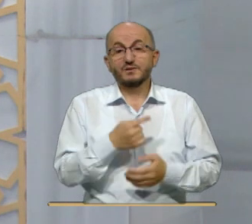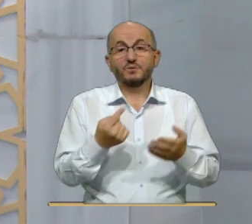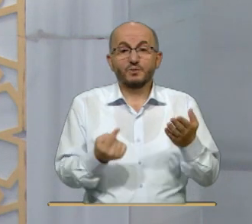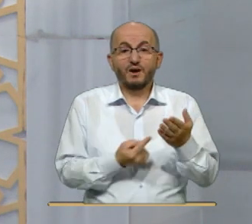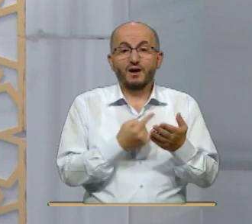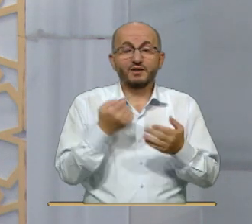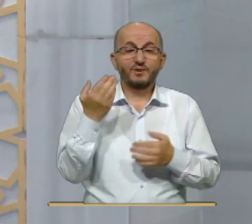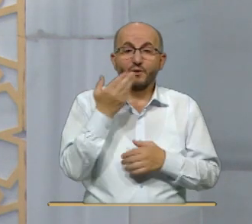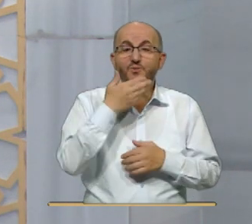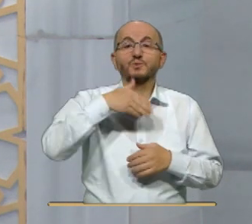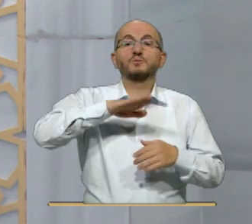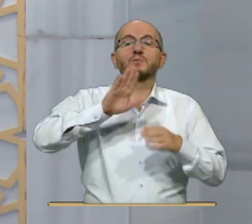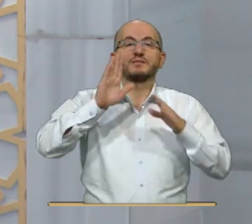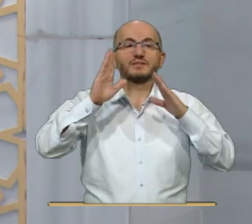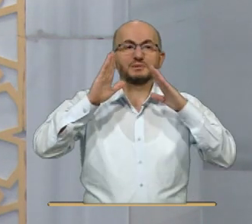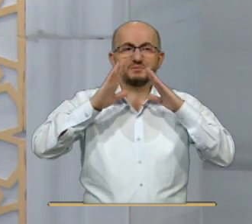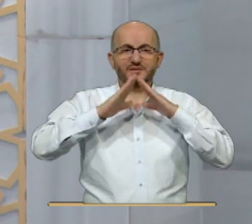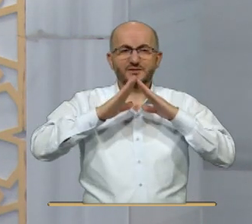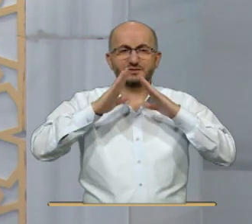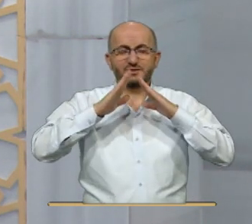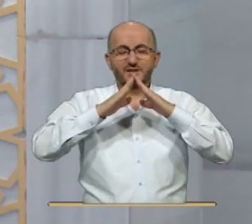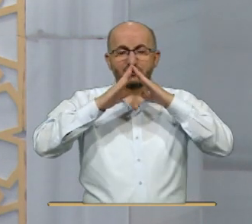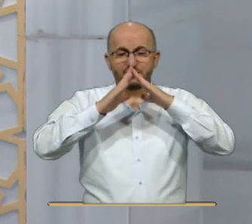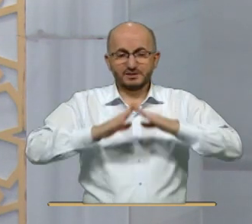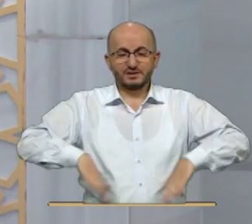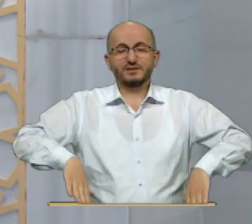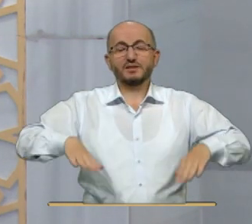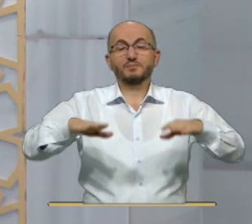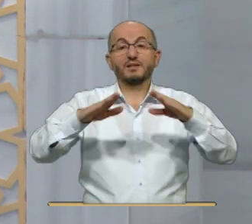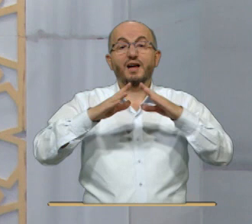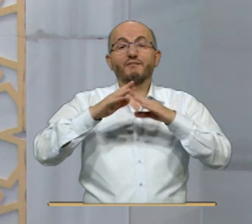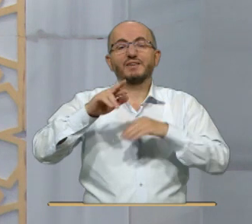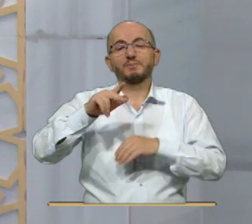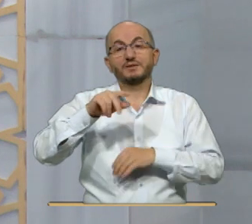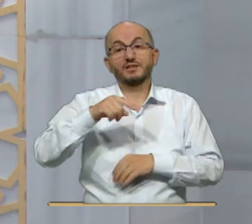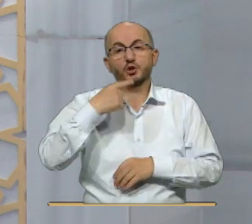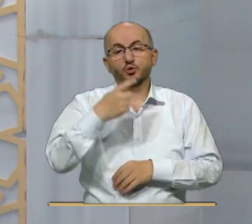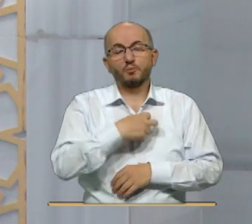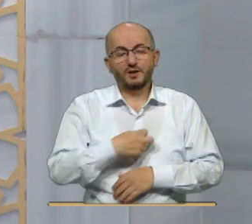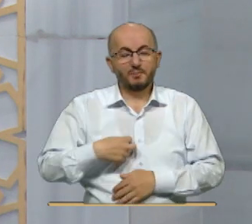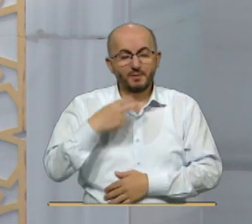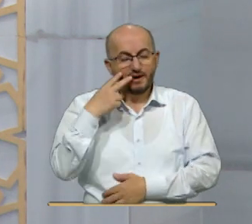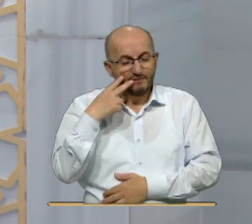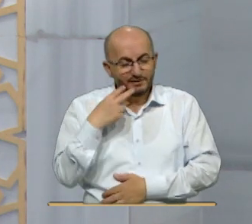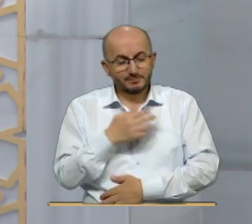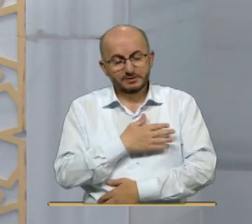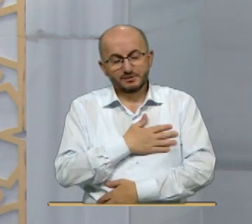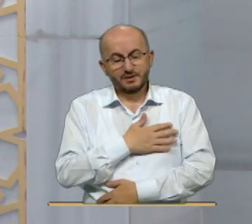Kur'an'ın okunmadığı bir ev, yıkık bir virane gibidir diyor Allah Resulü.